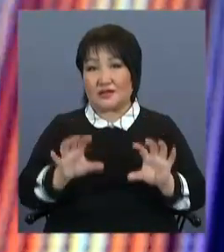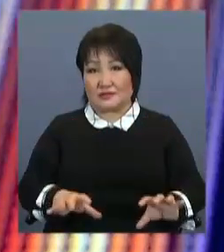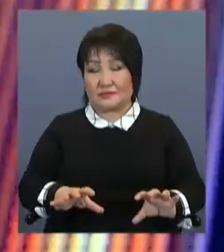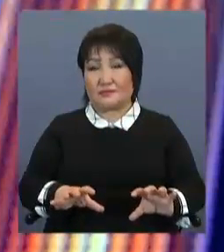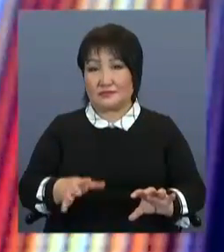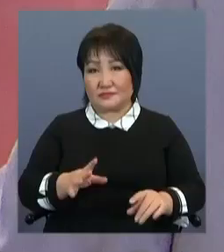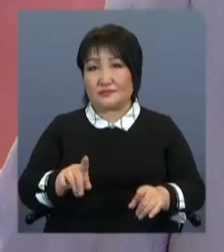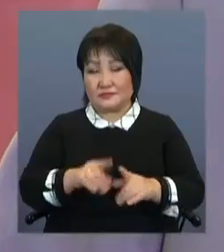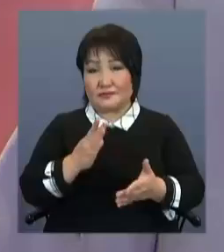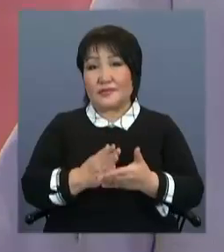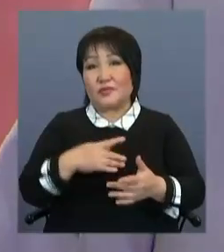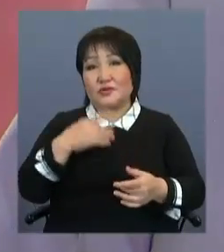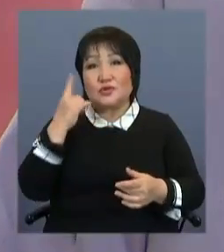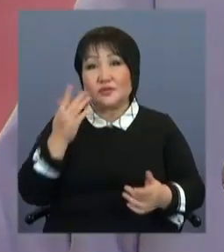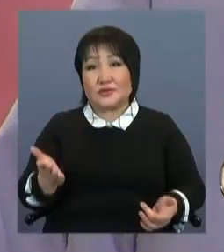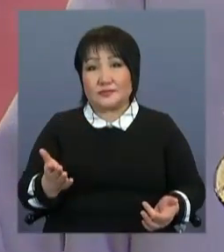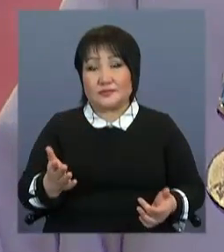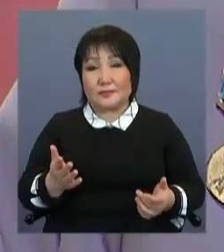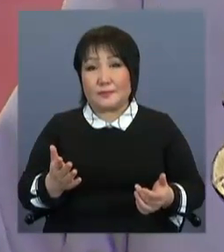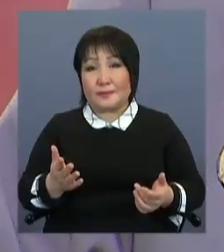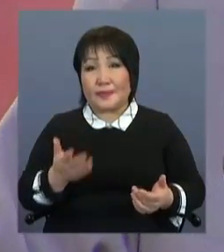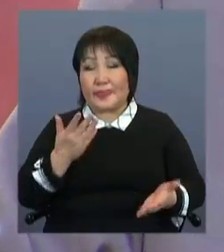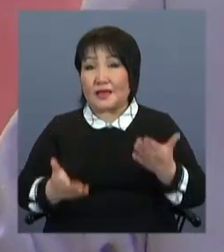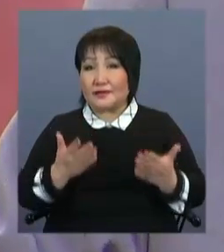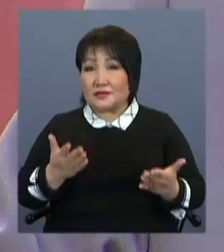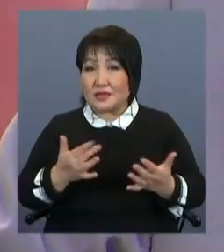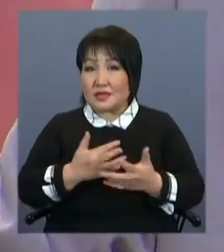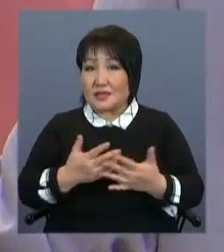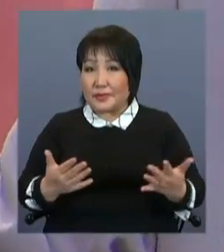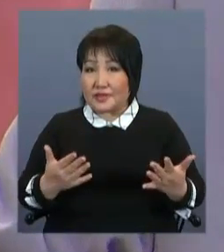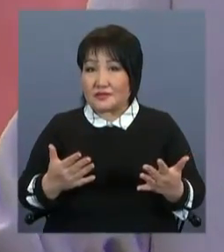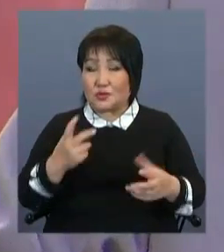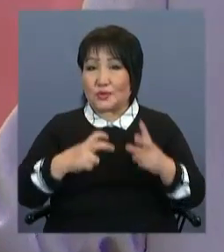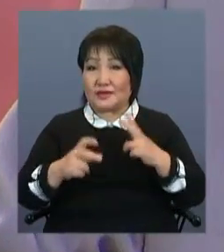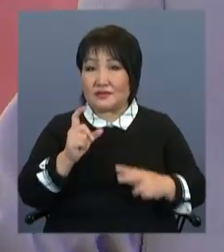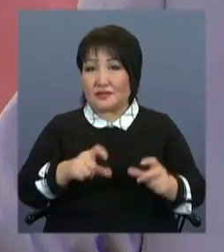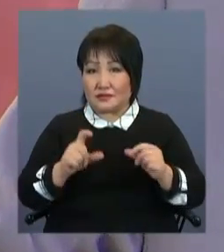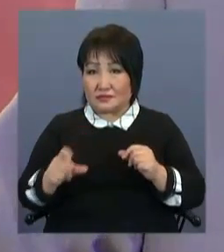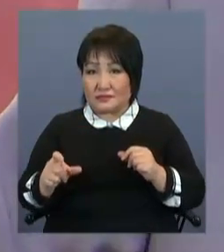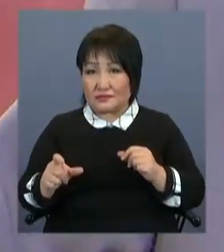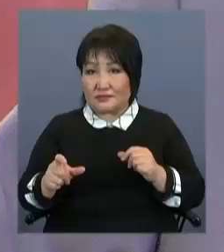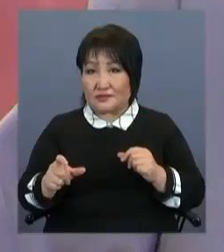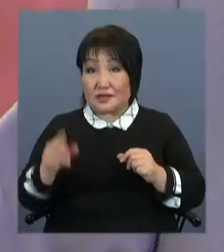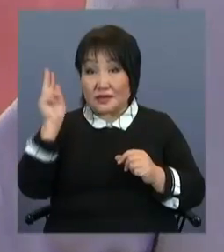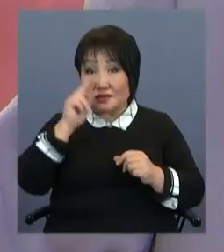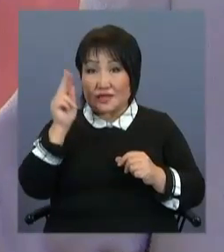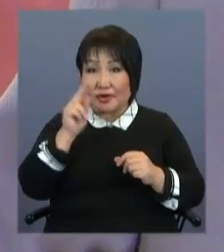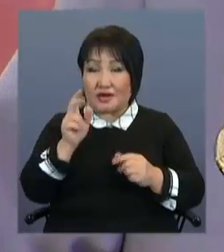Мүмкін жаңалықтар қосу олар. Егер де кейбір студенттер сабаққа қатыспай